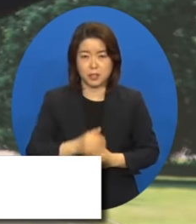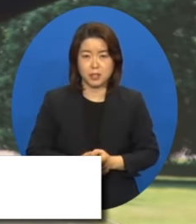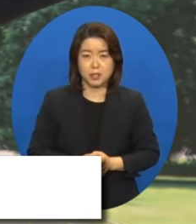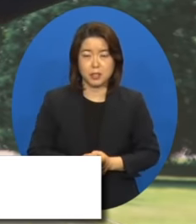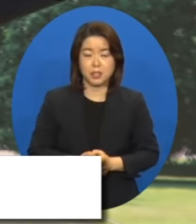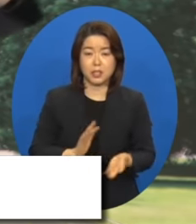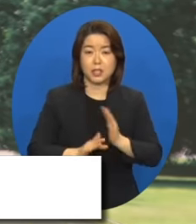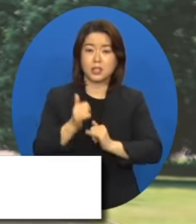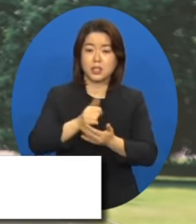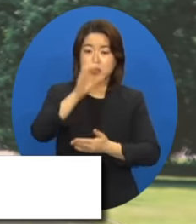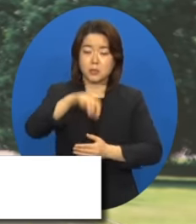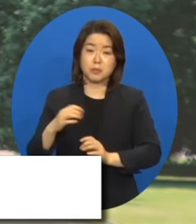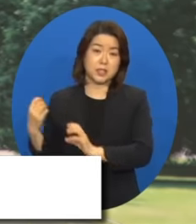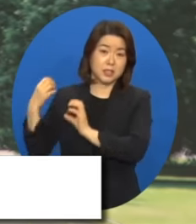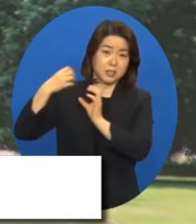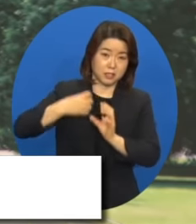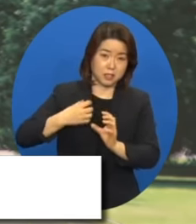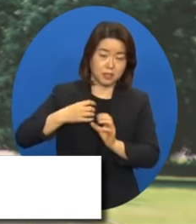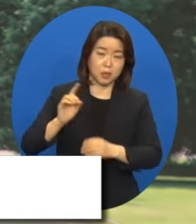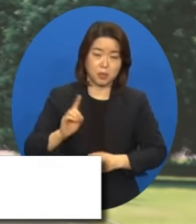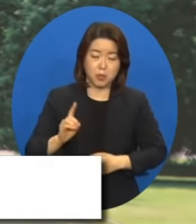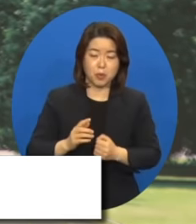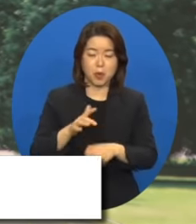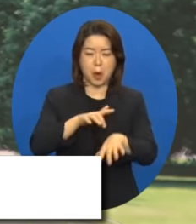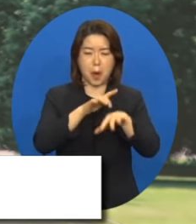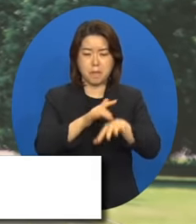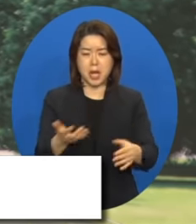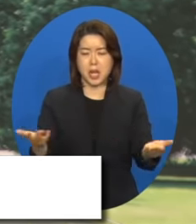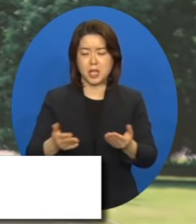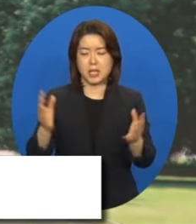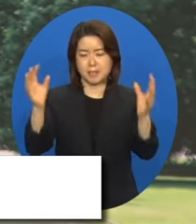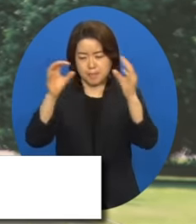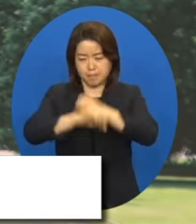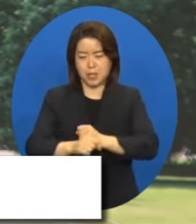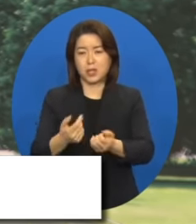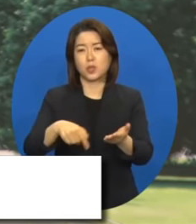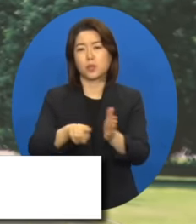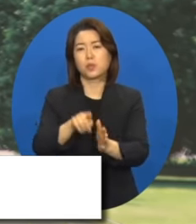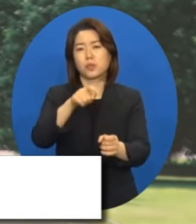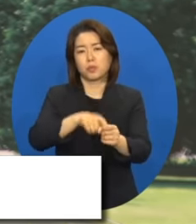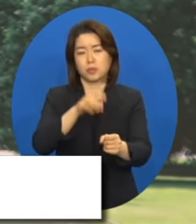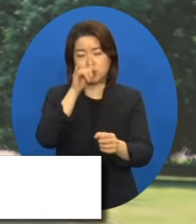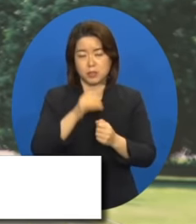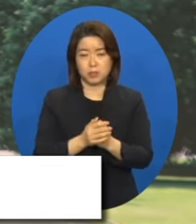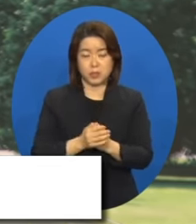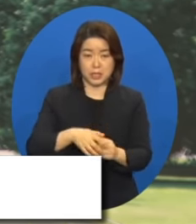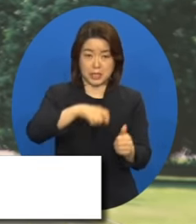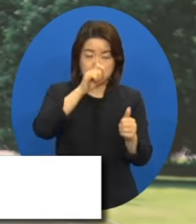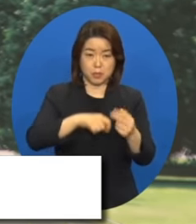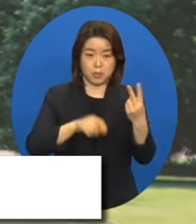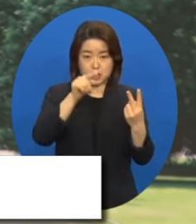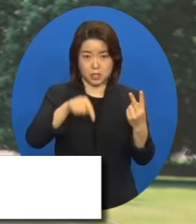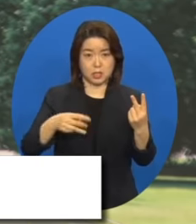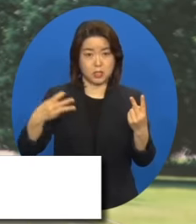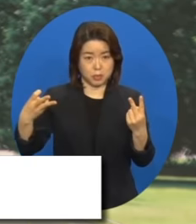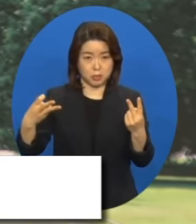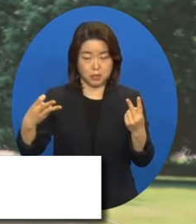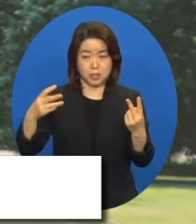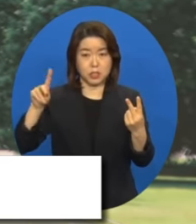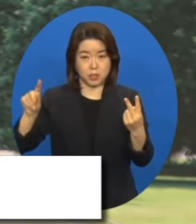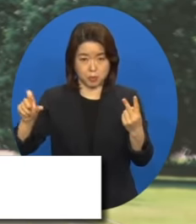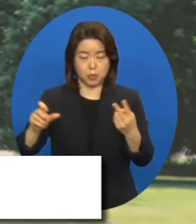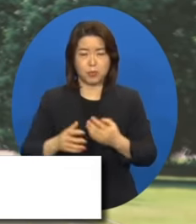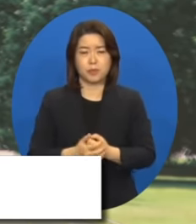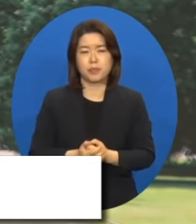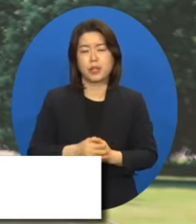십자가 지신 것도 마귀의 일을 멸하려고 하신 것입니다. 히브리서 2장 14절에 15절에